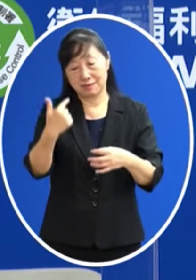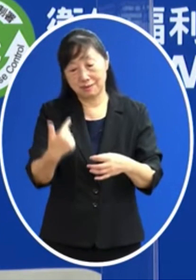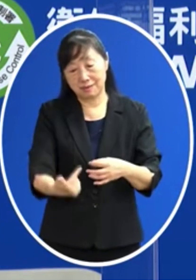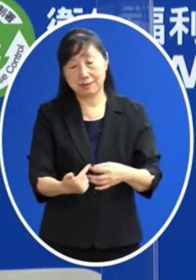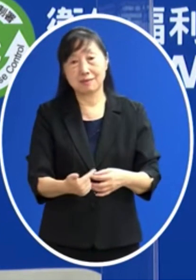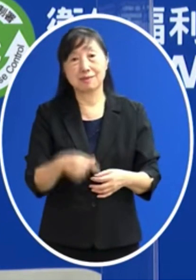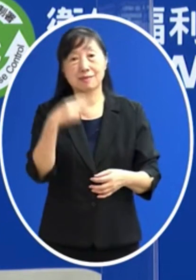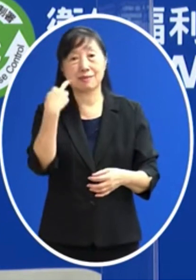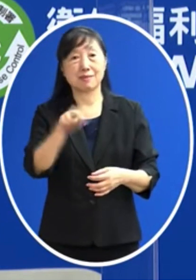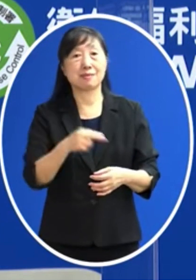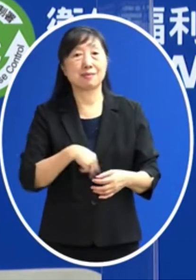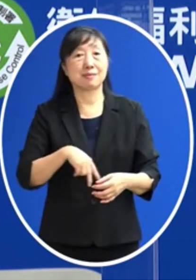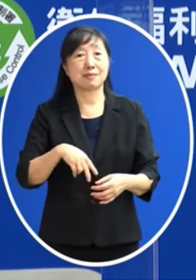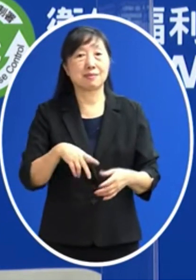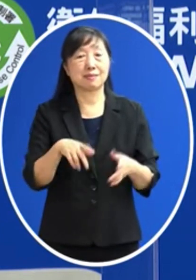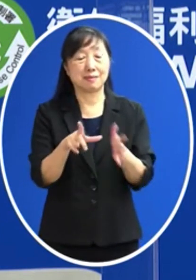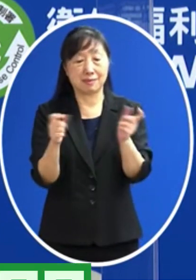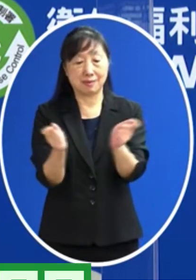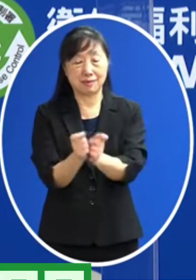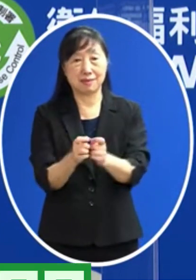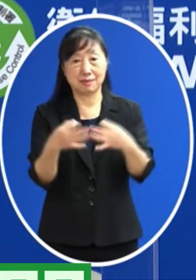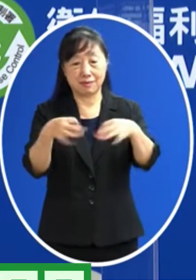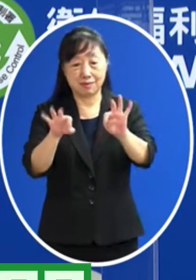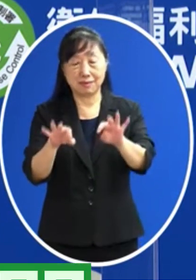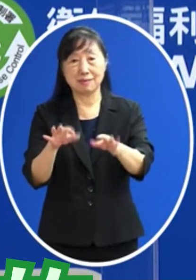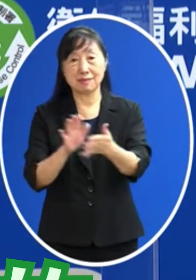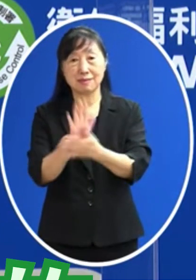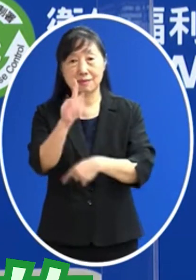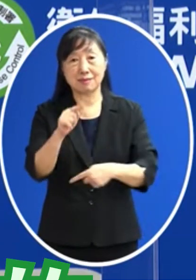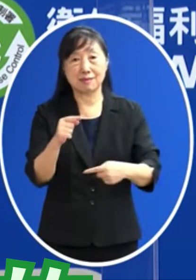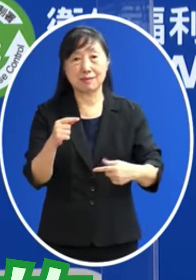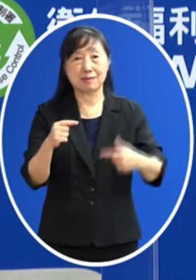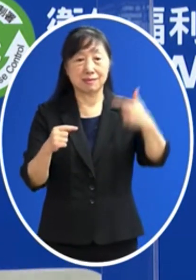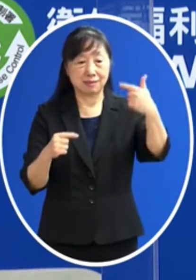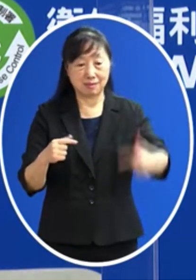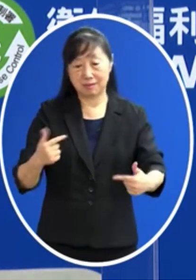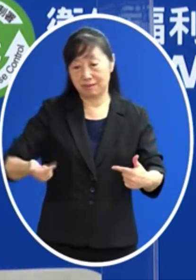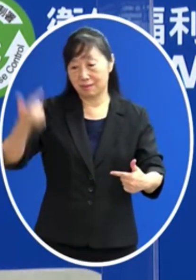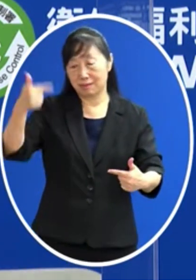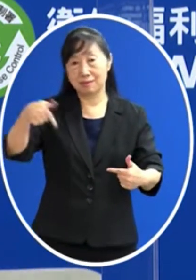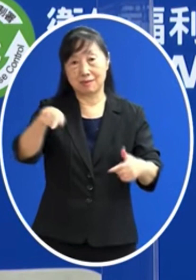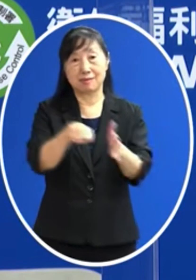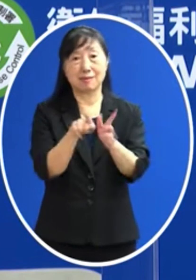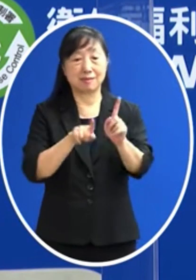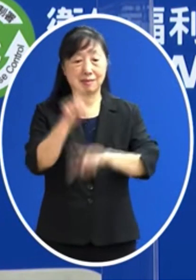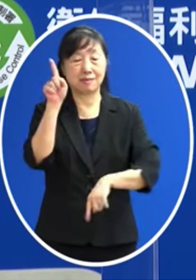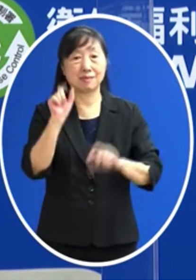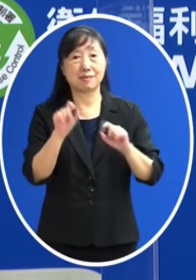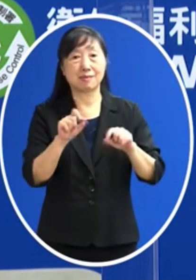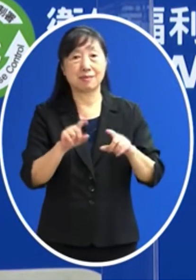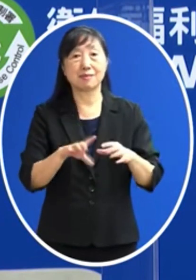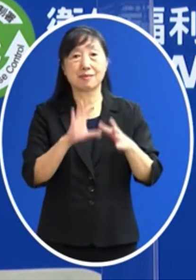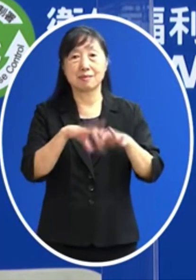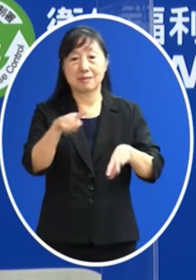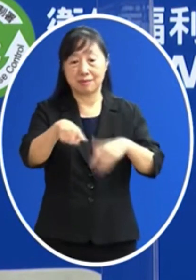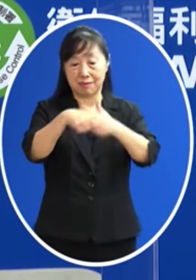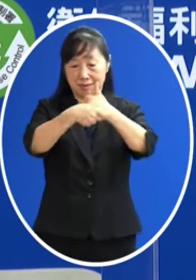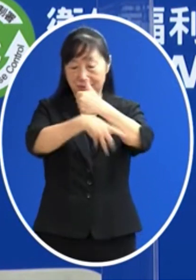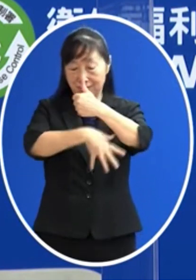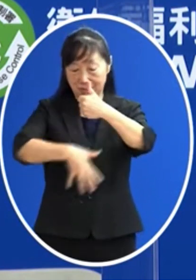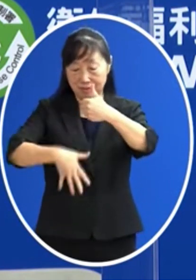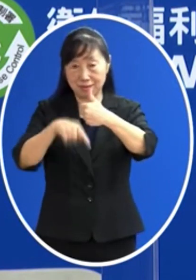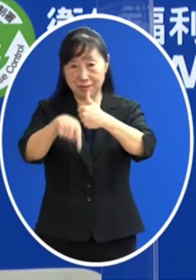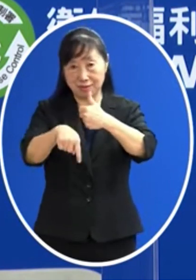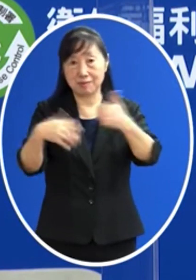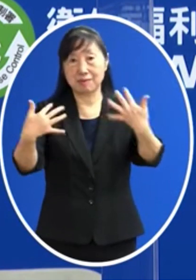加上后来因为简化它变快了，一快一慢之间就产生这样的一个落差。可这个系统，这是一个系